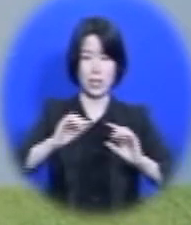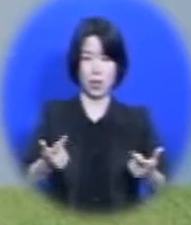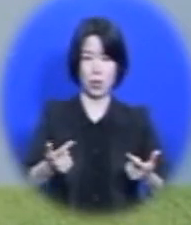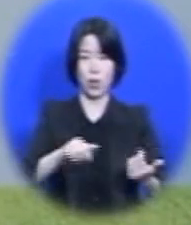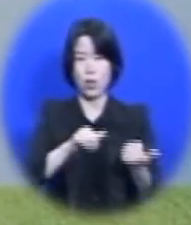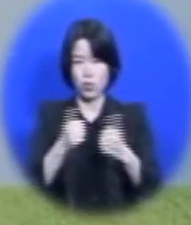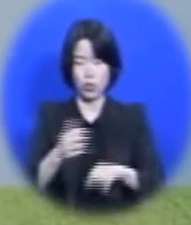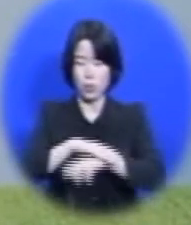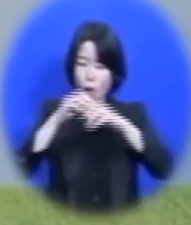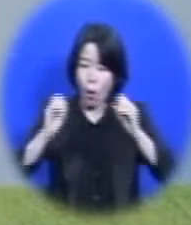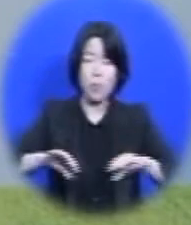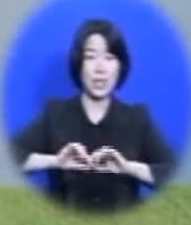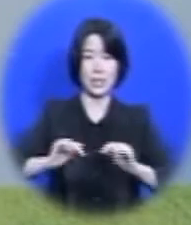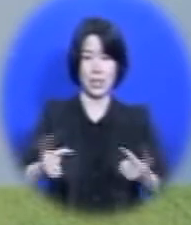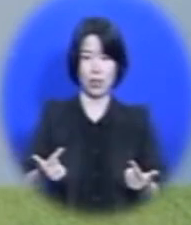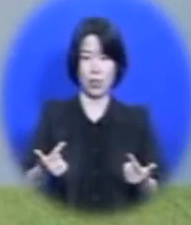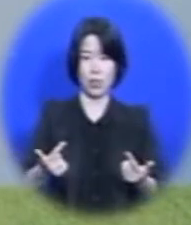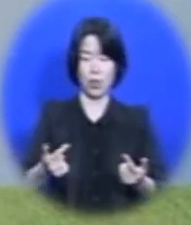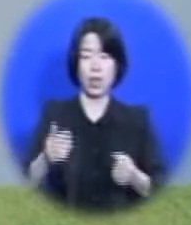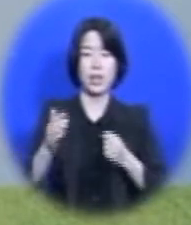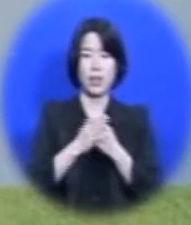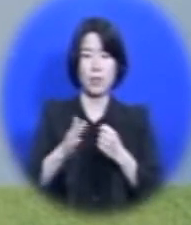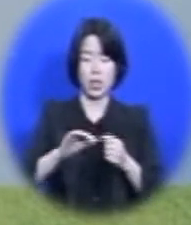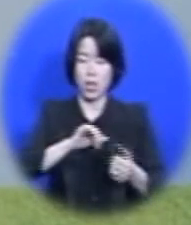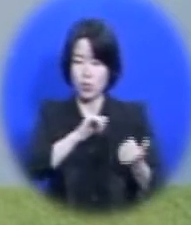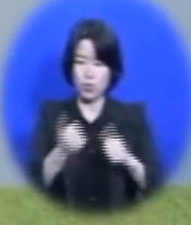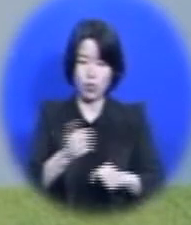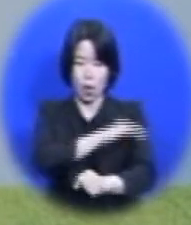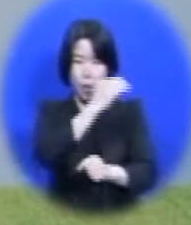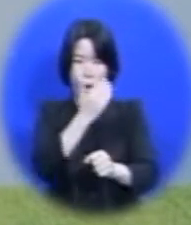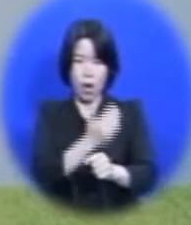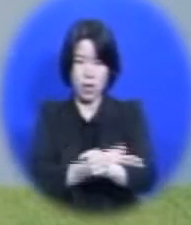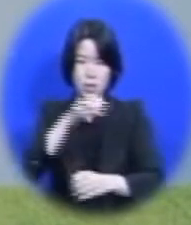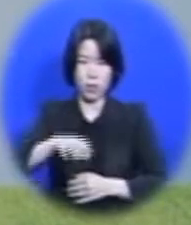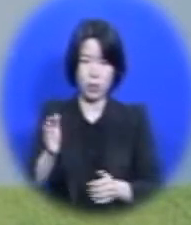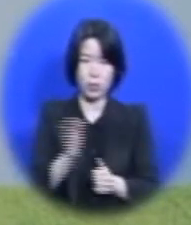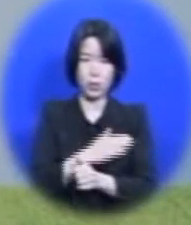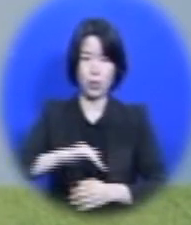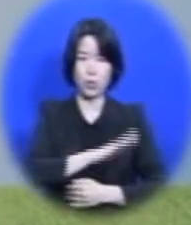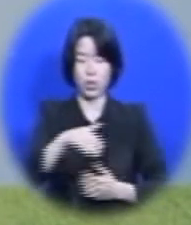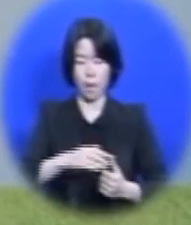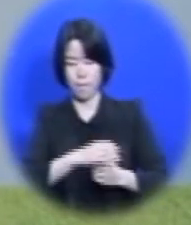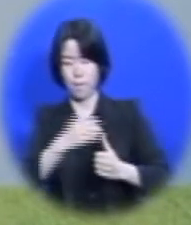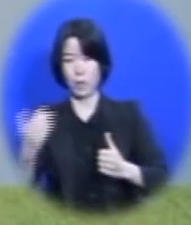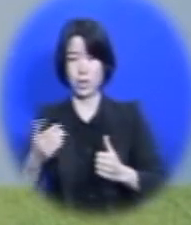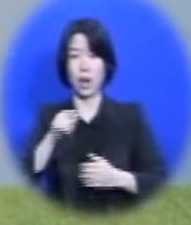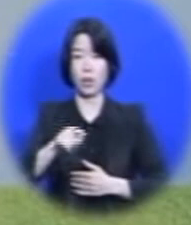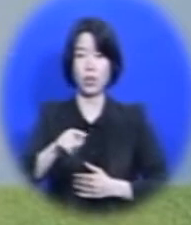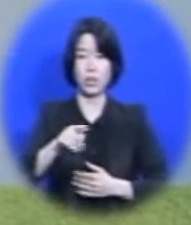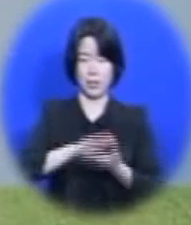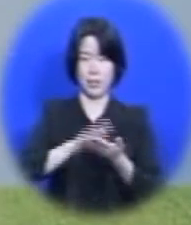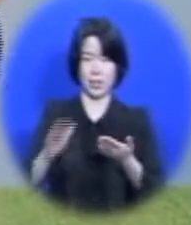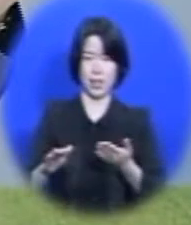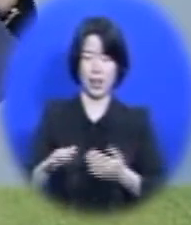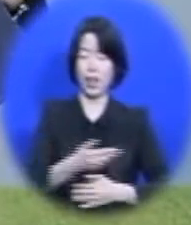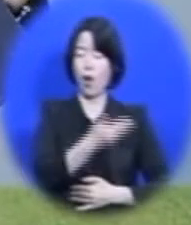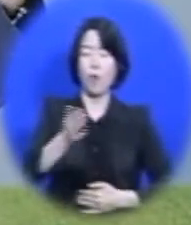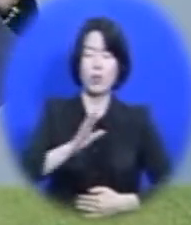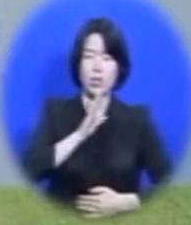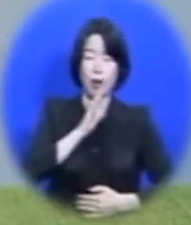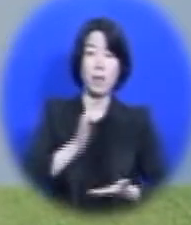죽음이 허무하지 않고 그래서 죽음의 권세에서 우리가 정말 벗어나게 된 것입니다. 여러분이 정말